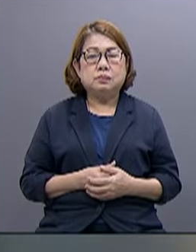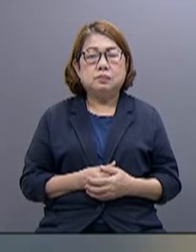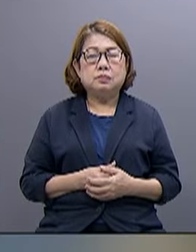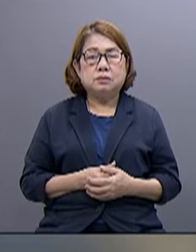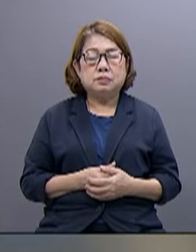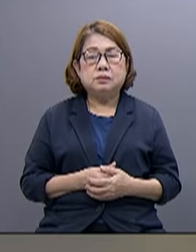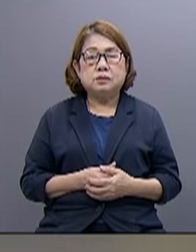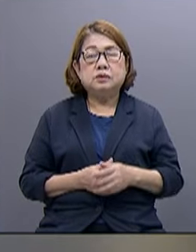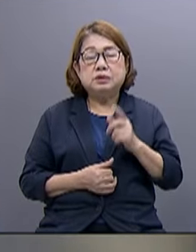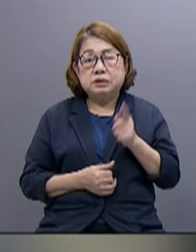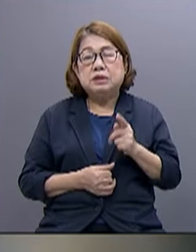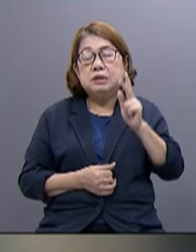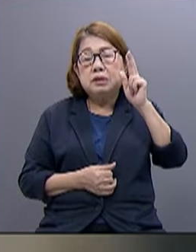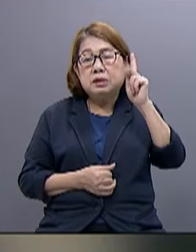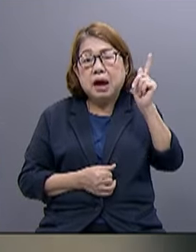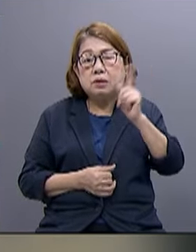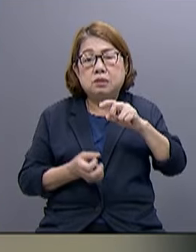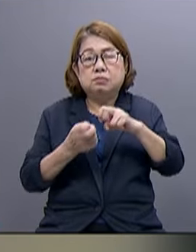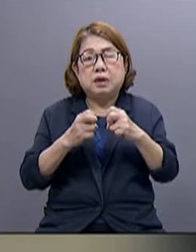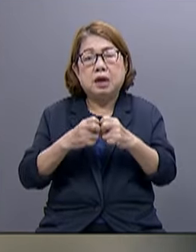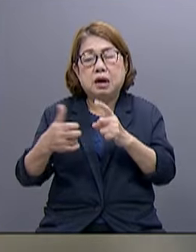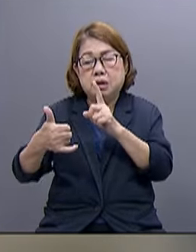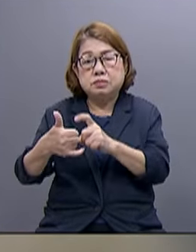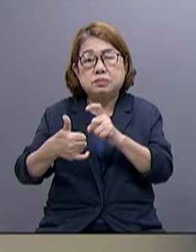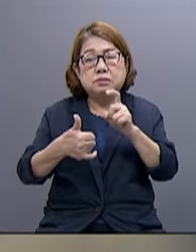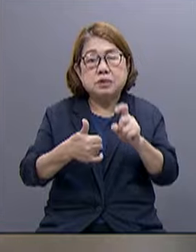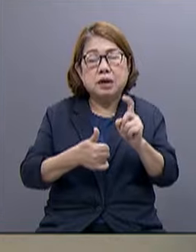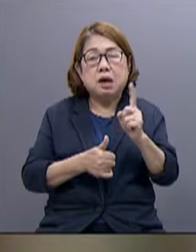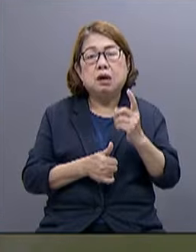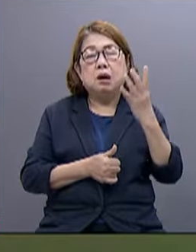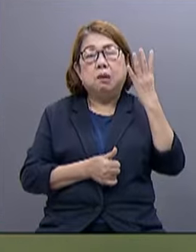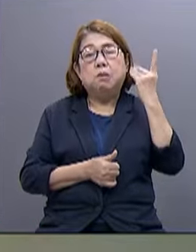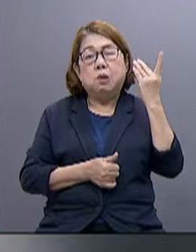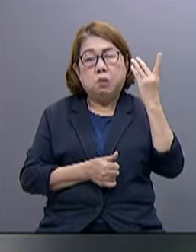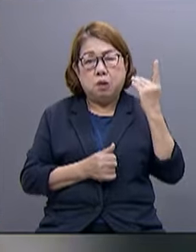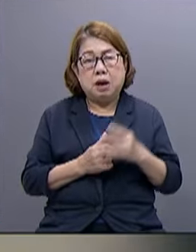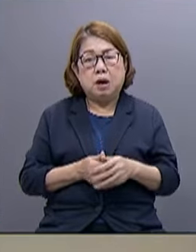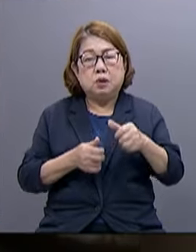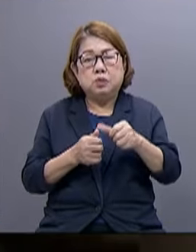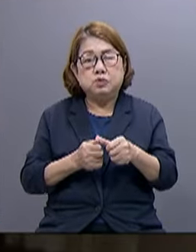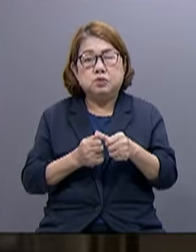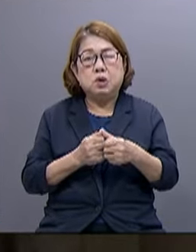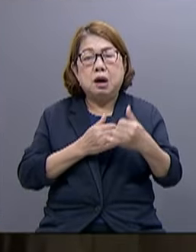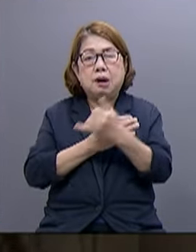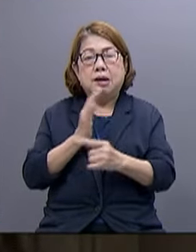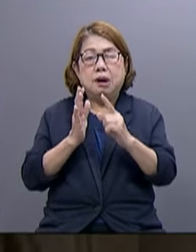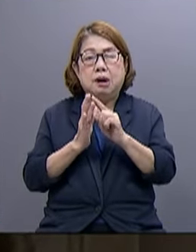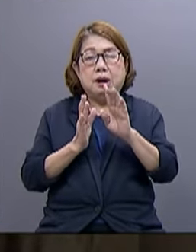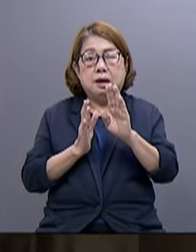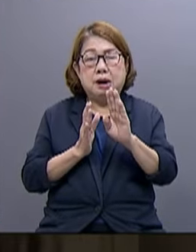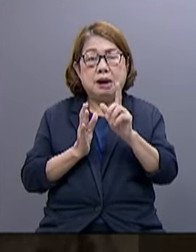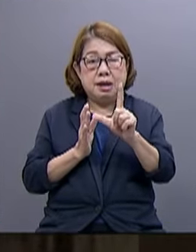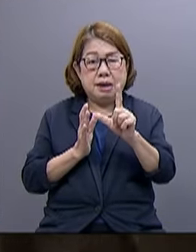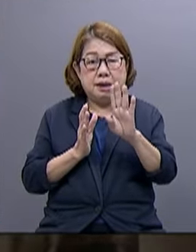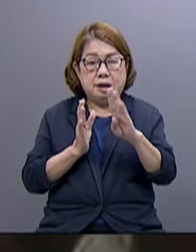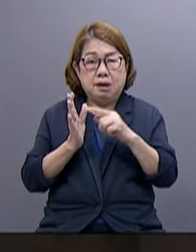ความคืบหน้าของเหตุการณ์นี้เกิดขึ้นหลังจากที่เมื่อวานนี้ค่ะที่เลบานอนเกิดการโจมตีทางตอนใต้ของกรุ